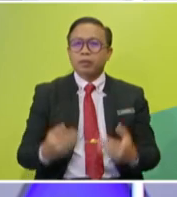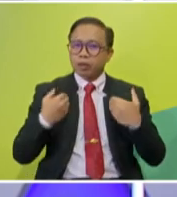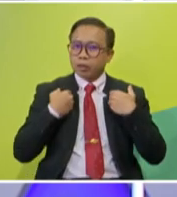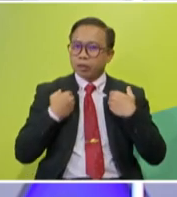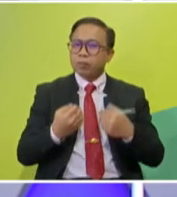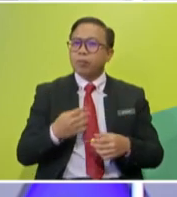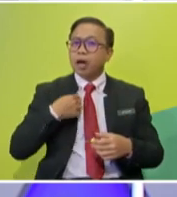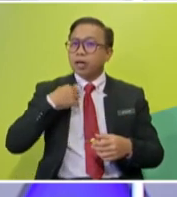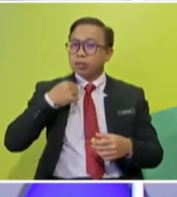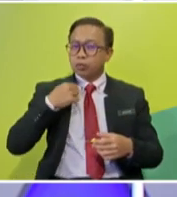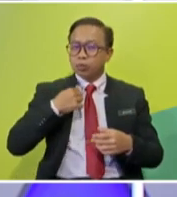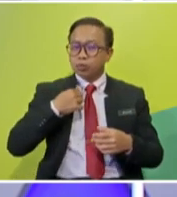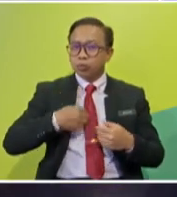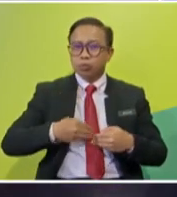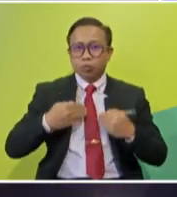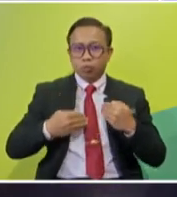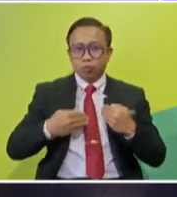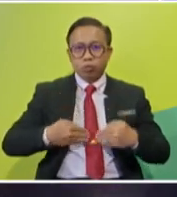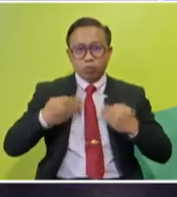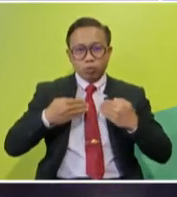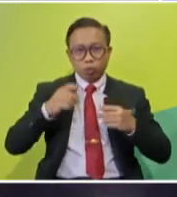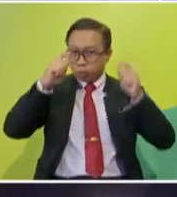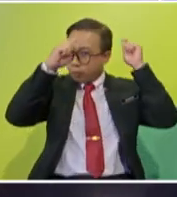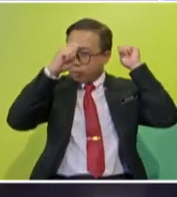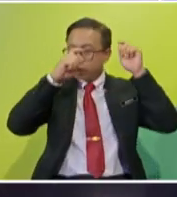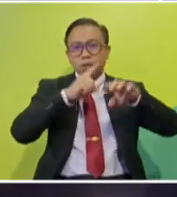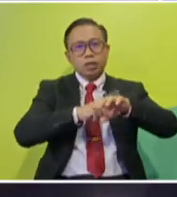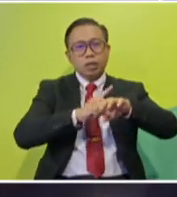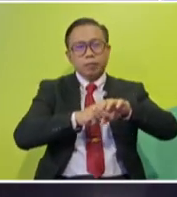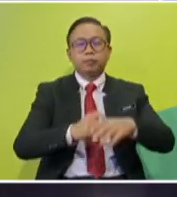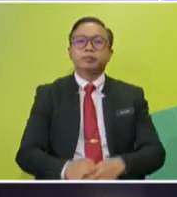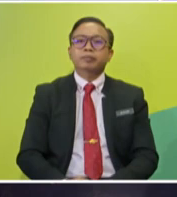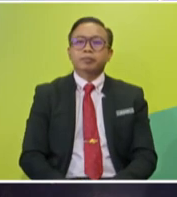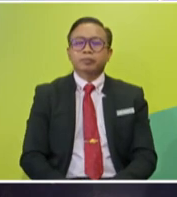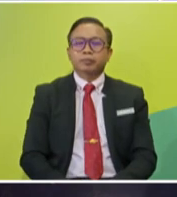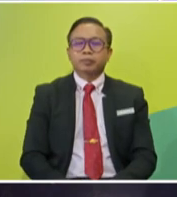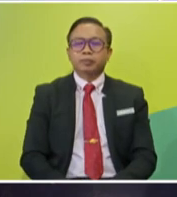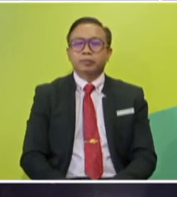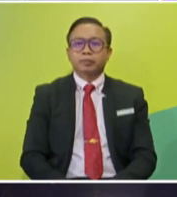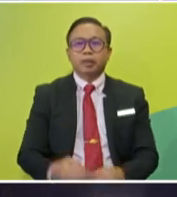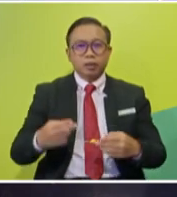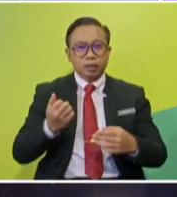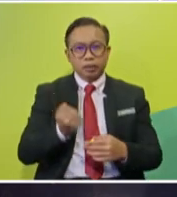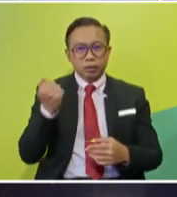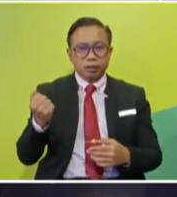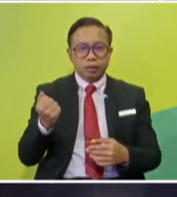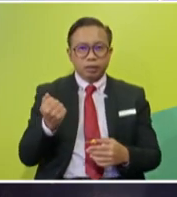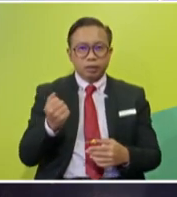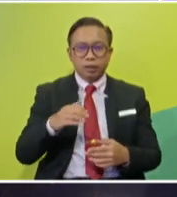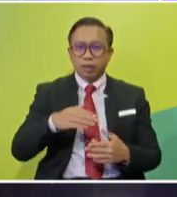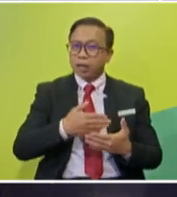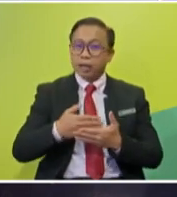ada topi ada jam ada macam-macam lagi anak Saya kan